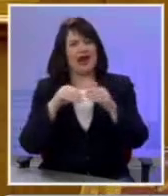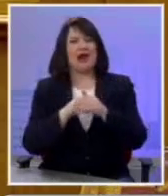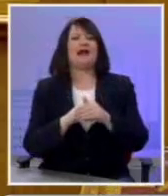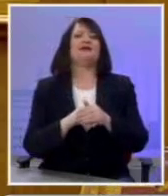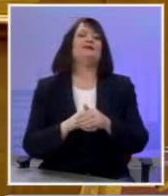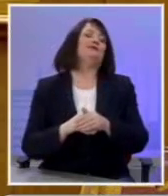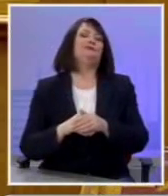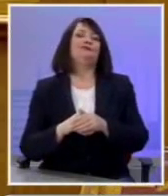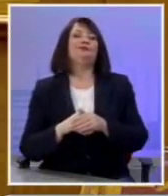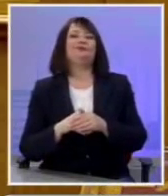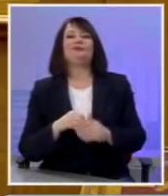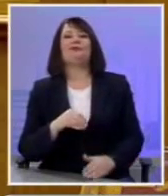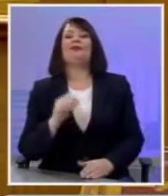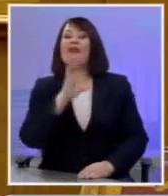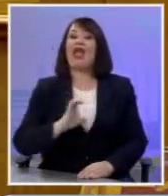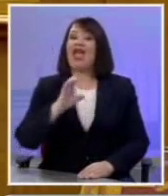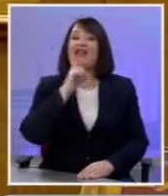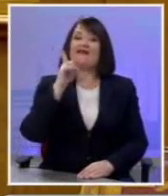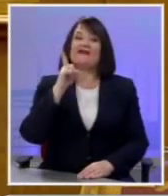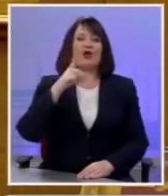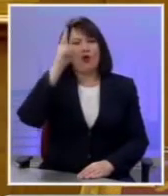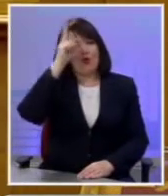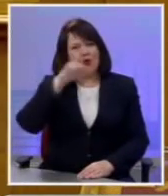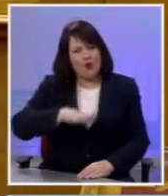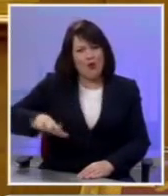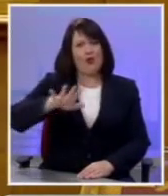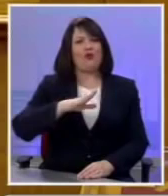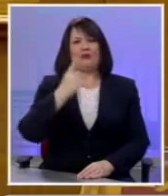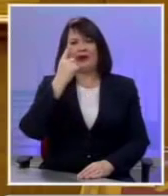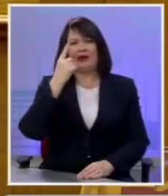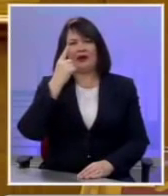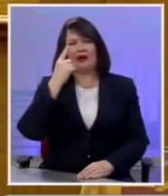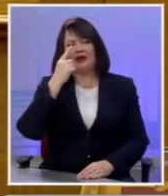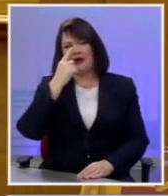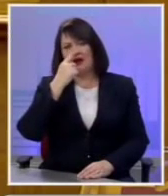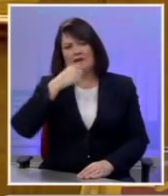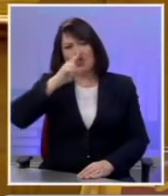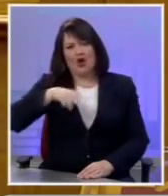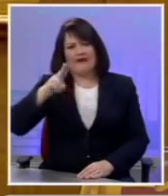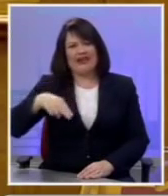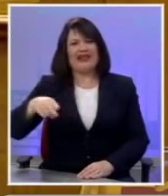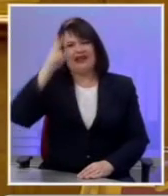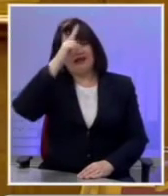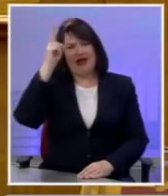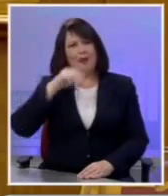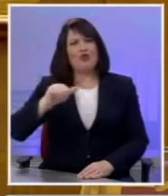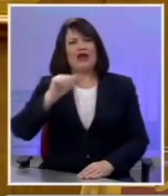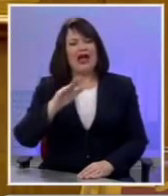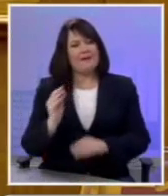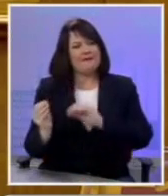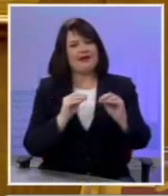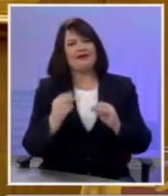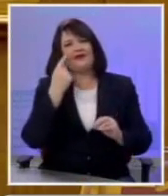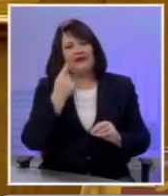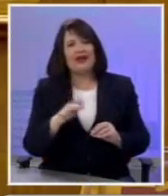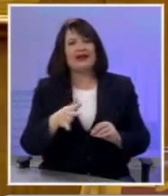sovereign funds από Ευρώπη και Μέση Ανατολή, Νορβηγία και Αμπουντάμπη. Ενώ ενδεικτική είναι και η επιστροφή